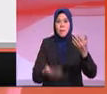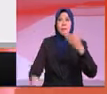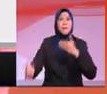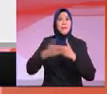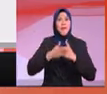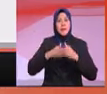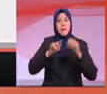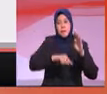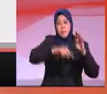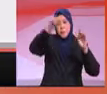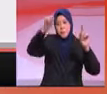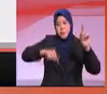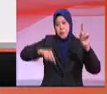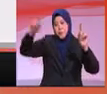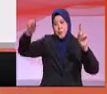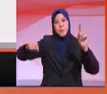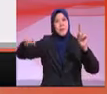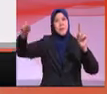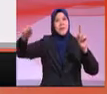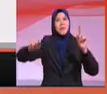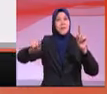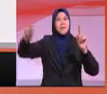kepada 2.2, iaitu